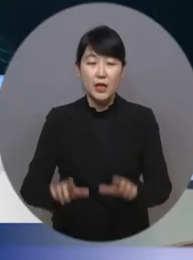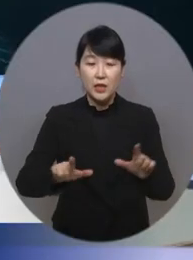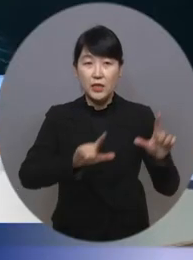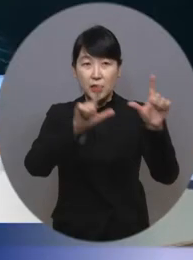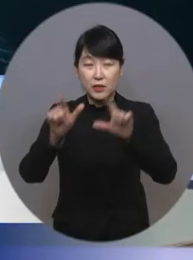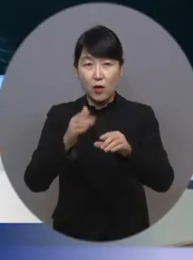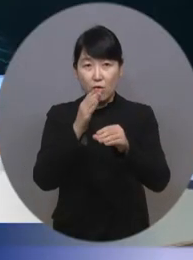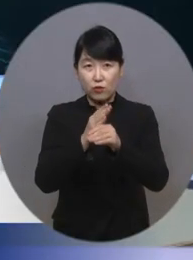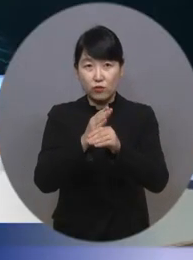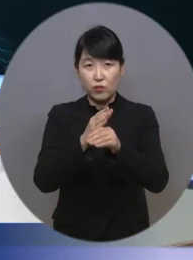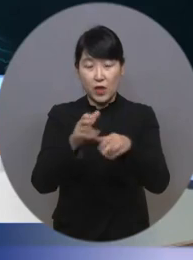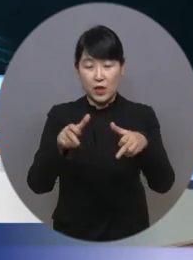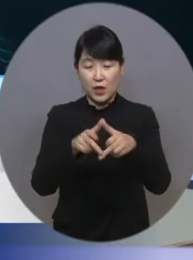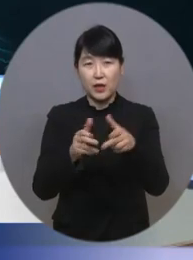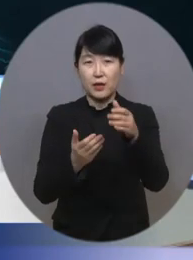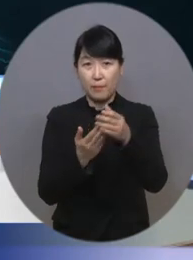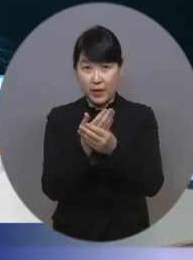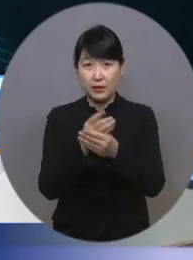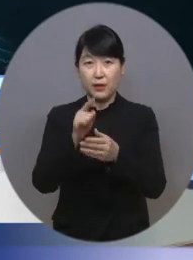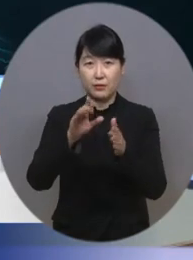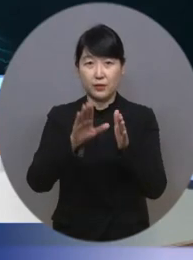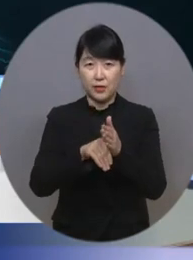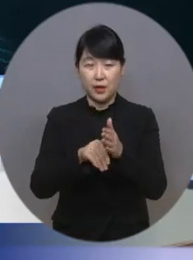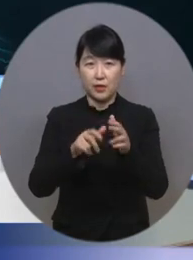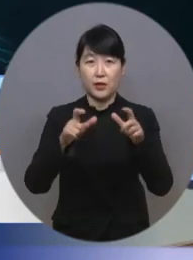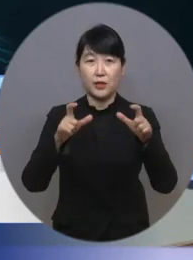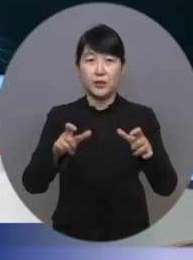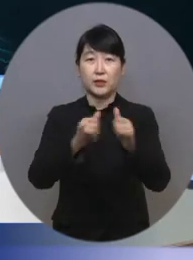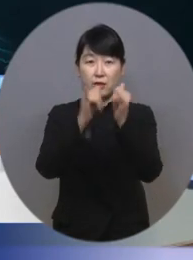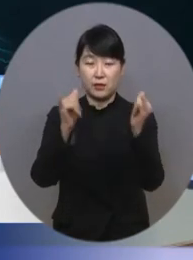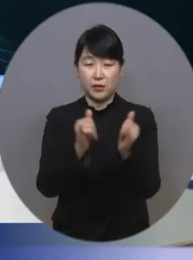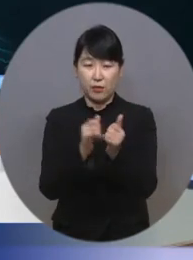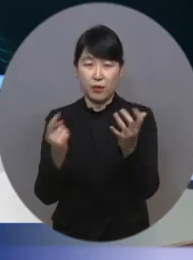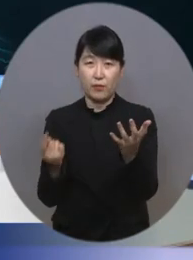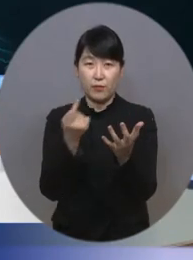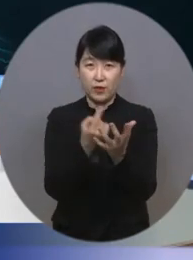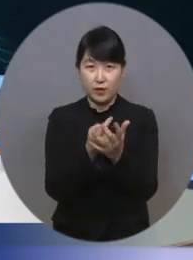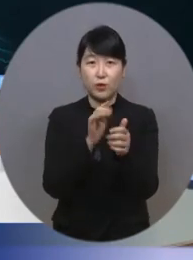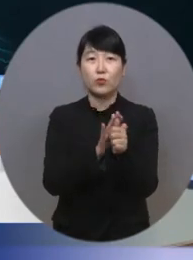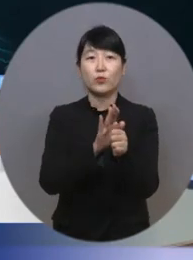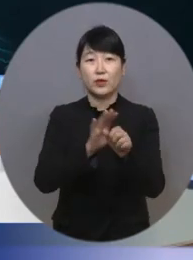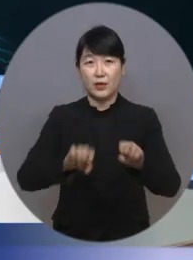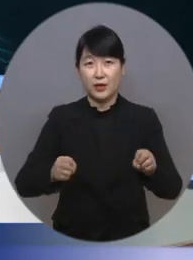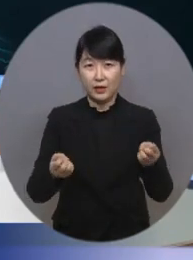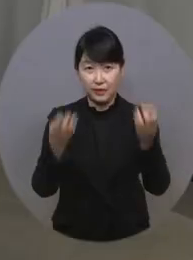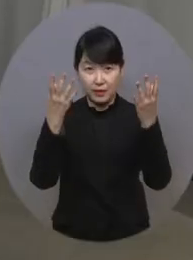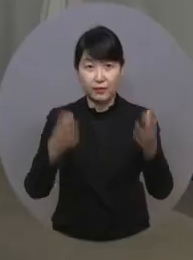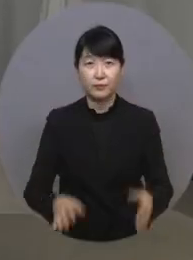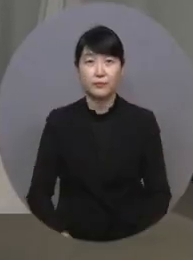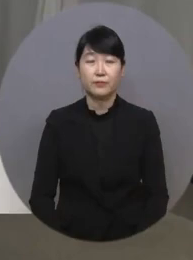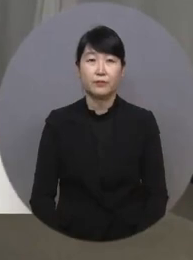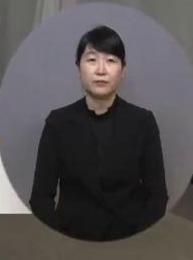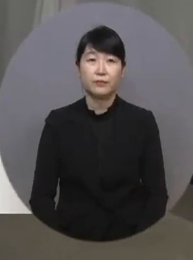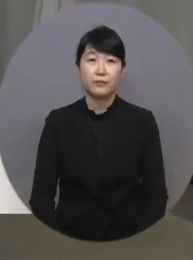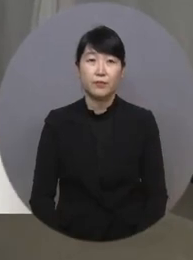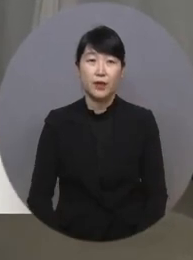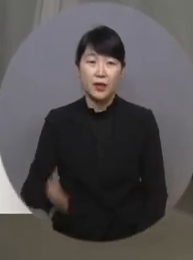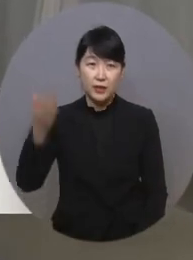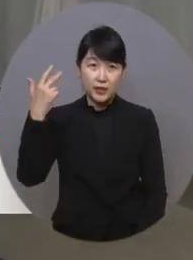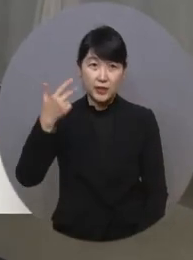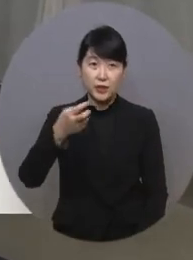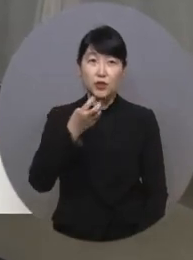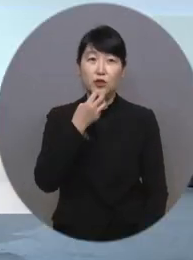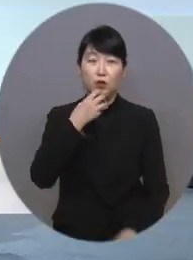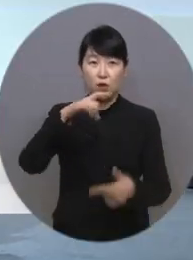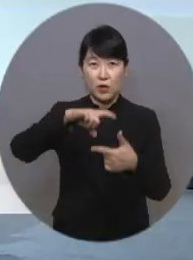중도장애인들이 일상의 삶으로 돌아갈 수 있도록 사회 복귀를 위한 행사가 마련됐습니다. 지난 7일 서울시